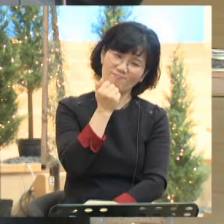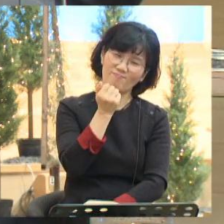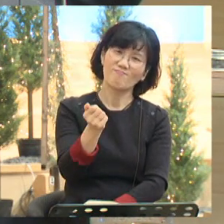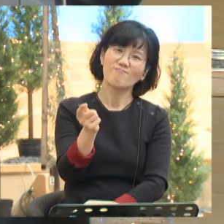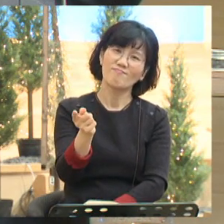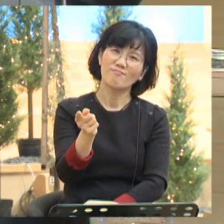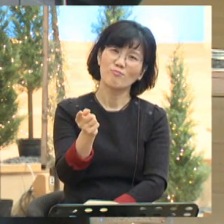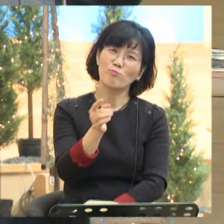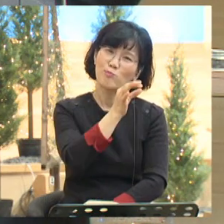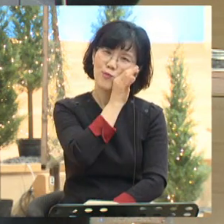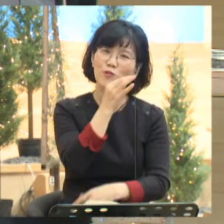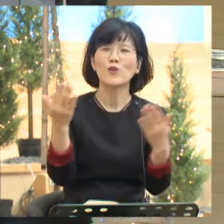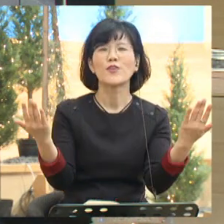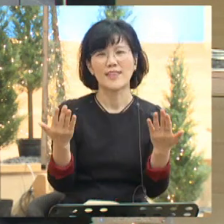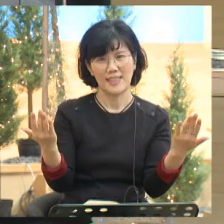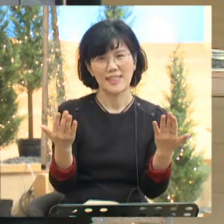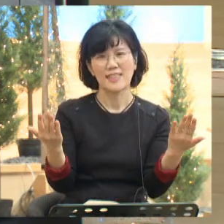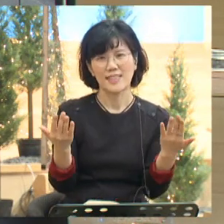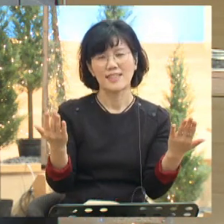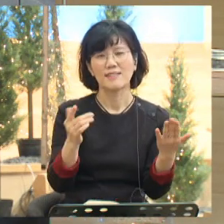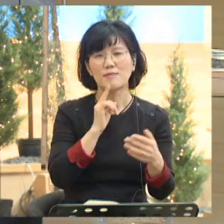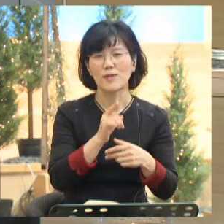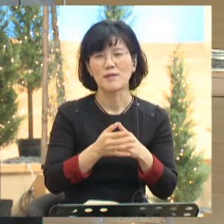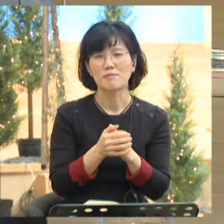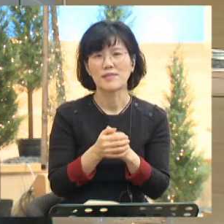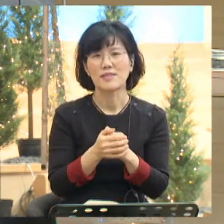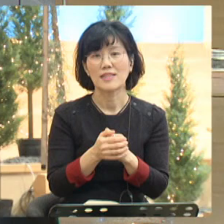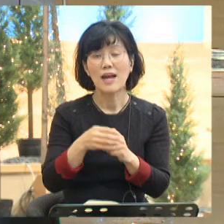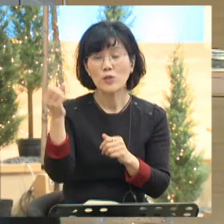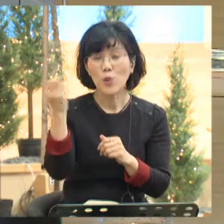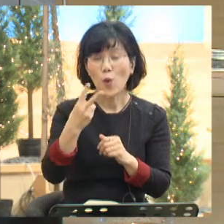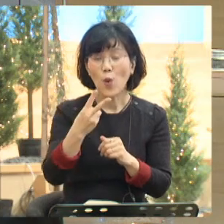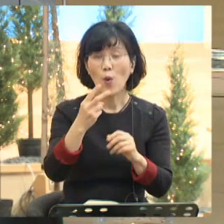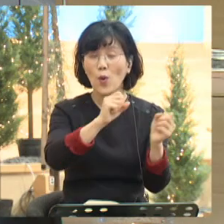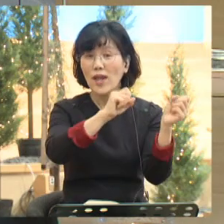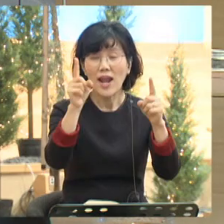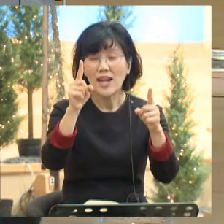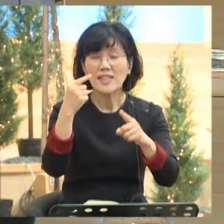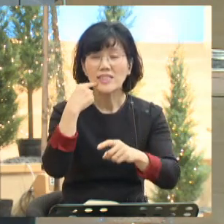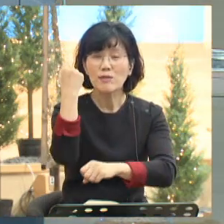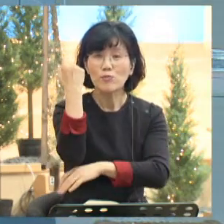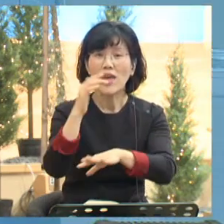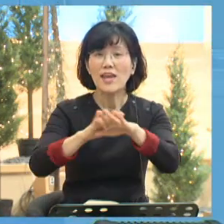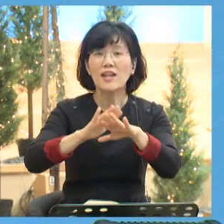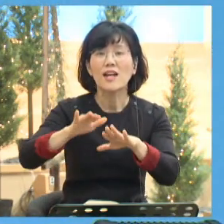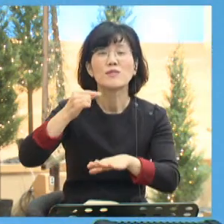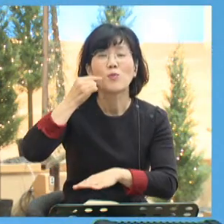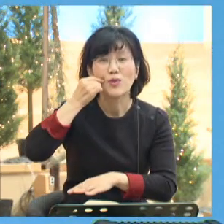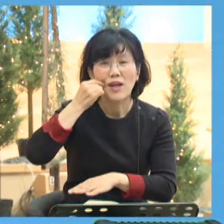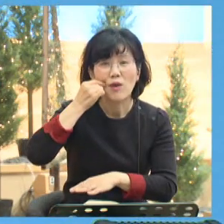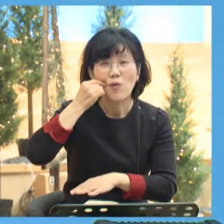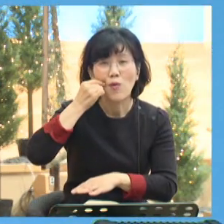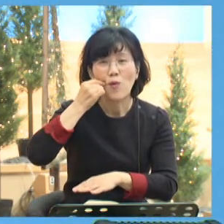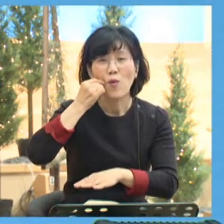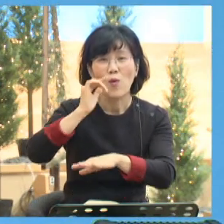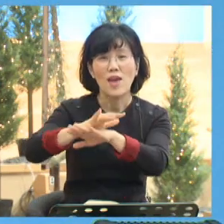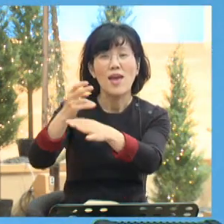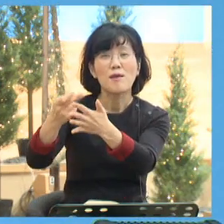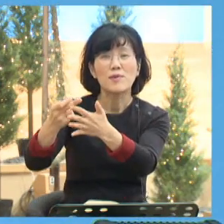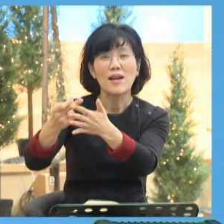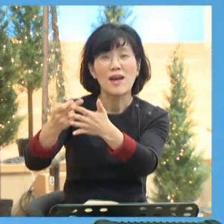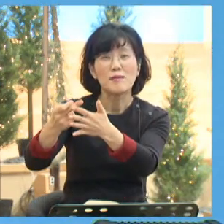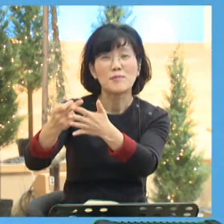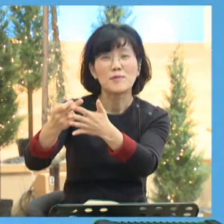부끄러운 일이죠 또 한편으로 되살아나는 있음 뿌리를 해결하지 못하고 에브라임 지파를 완전